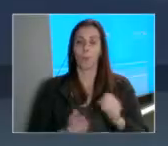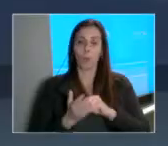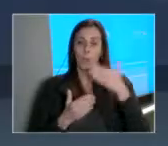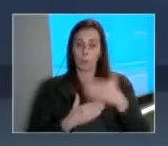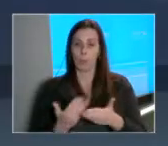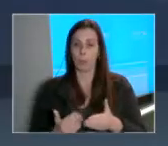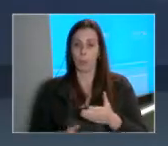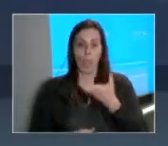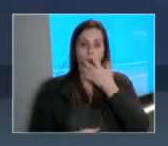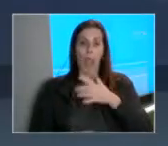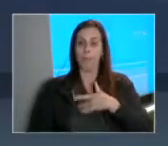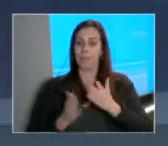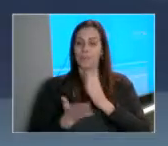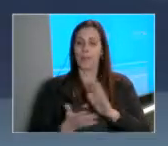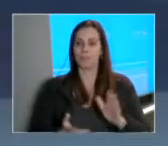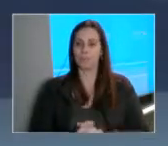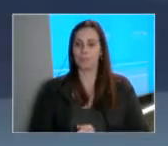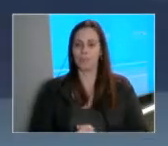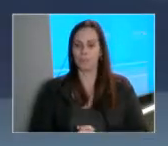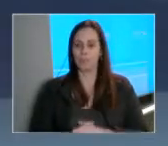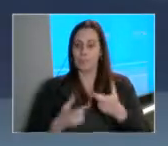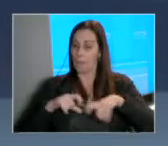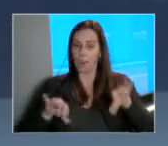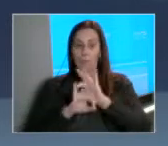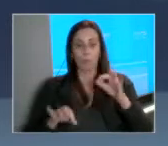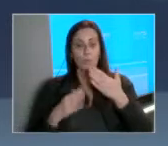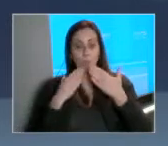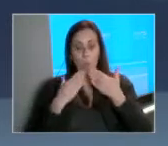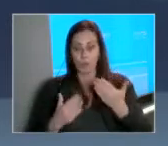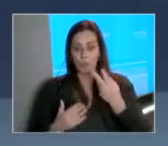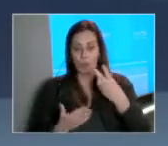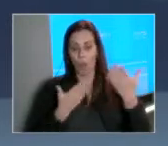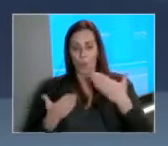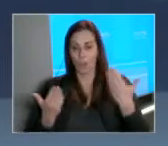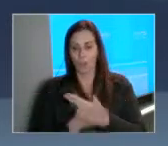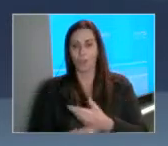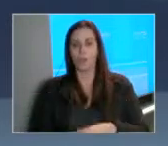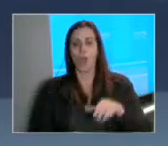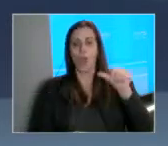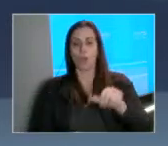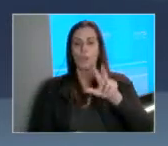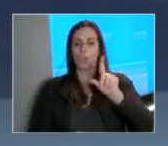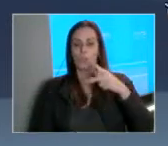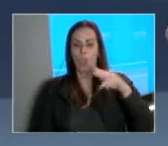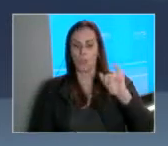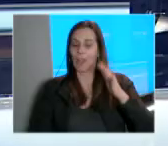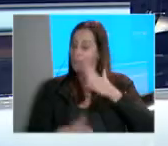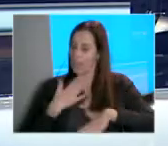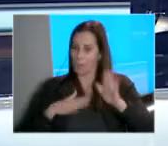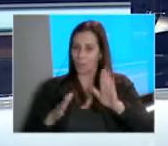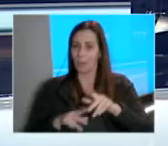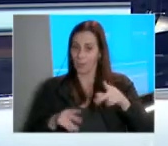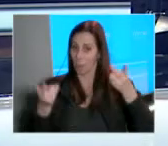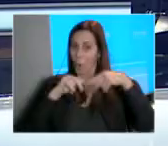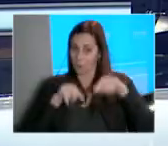נשלם, כאילו, וואי, חם לי, קשה. זה הפנה מצוין. אני רוצה להודות לשתי האורחות החדשות שלנו, לאורלי רפפורט ולצופיה נאון, נעמתם לי מאוד.